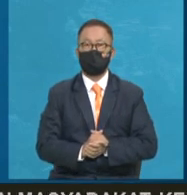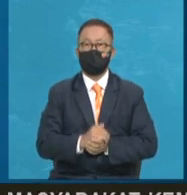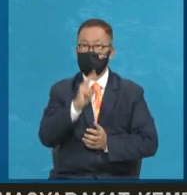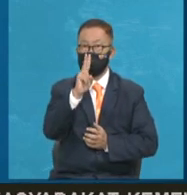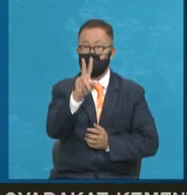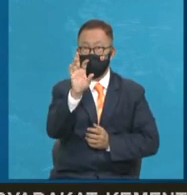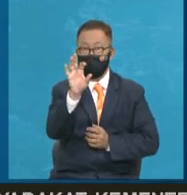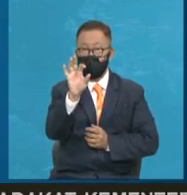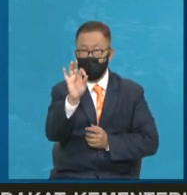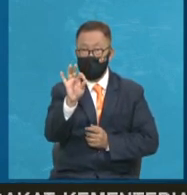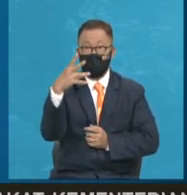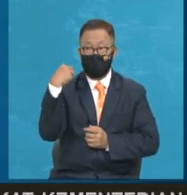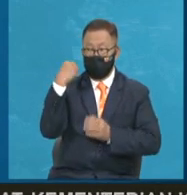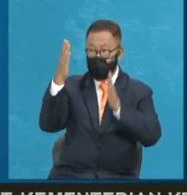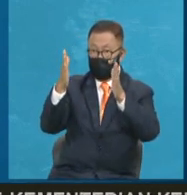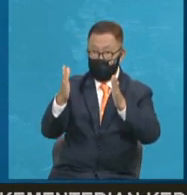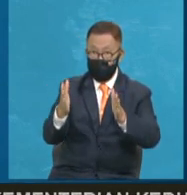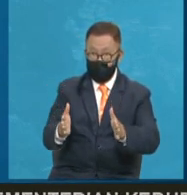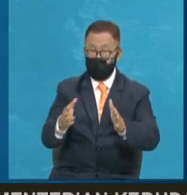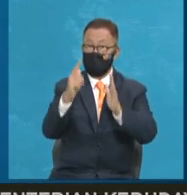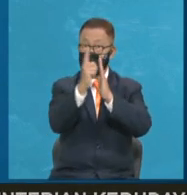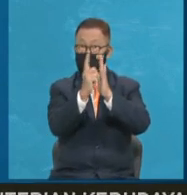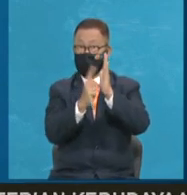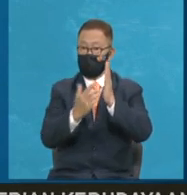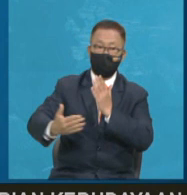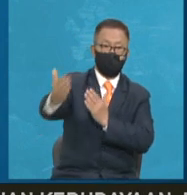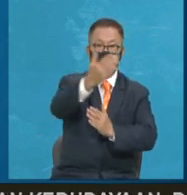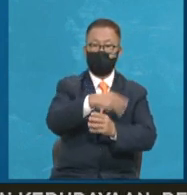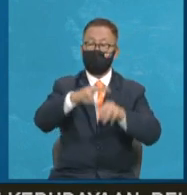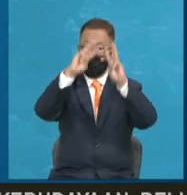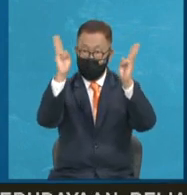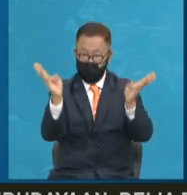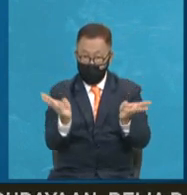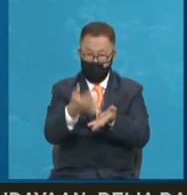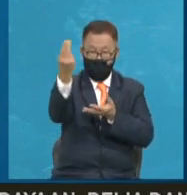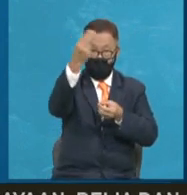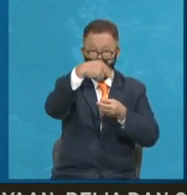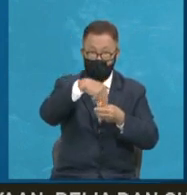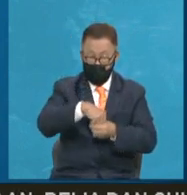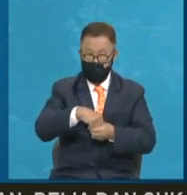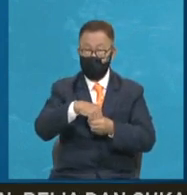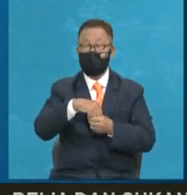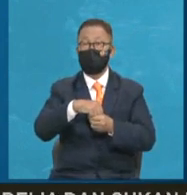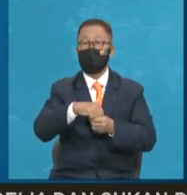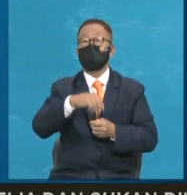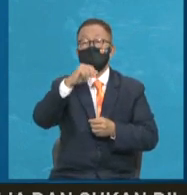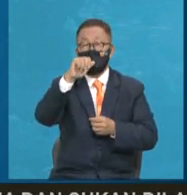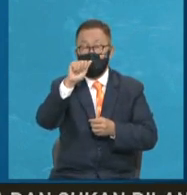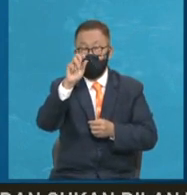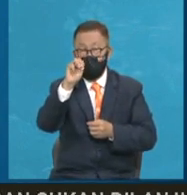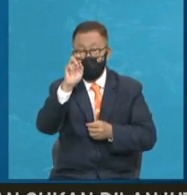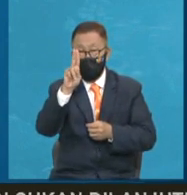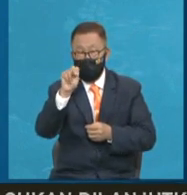m29 pegawai penguatkuasa undang-undang dari seluruh dunia menyertainya termasuk Awang Aminuddin Zaki